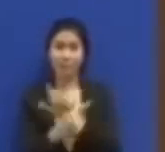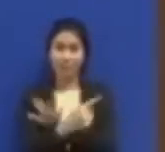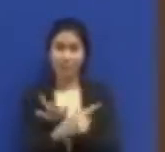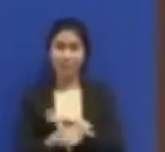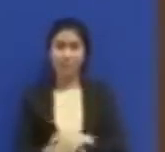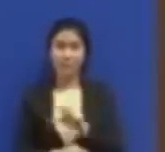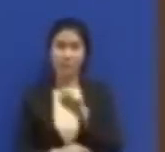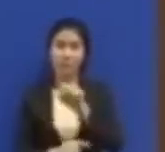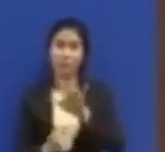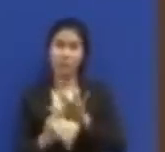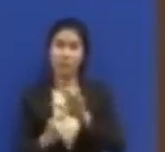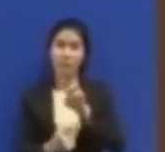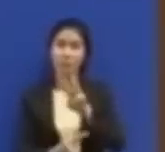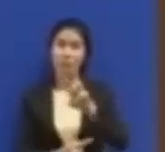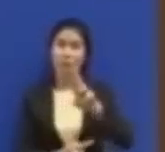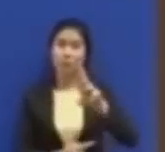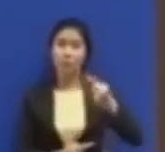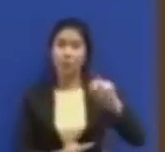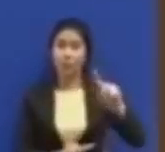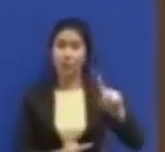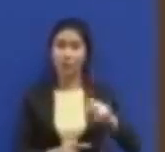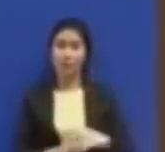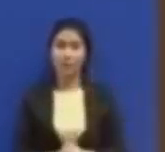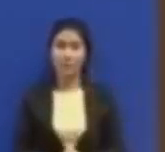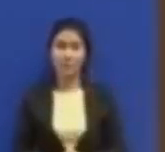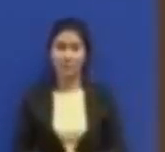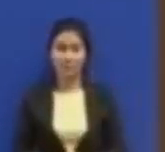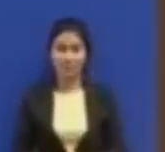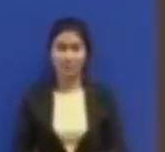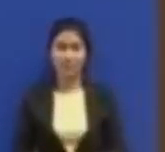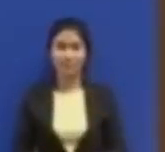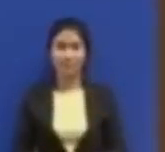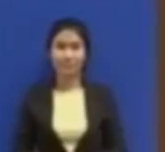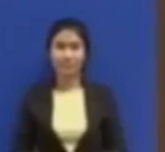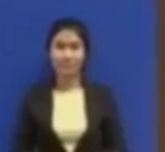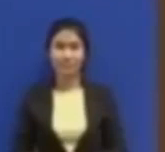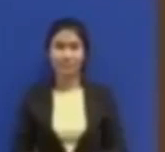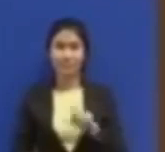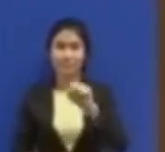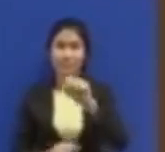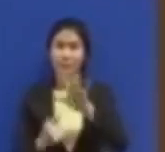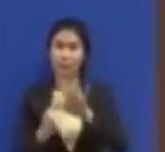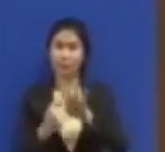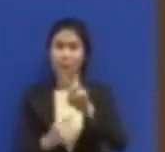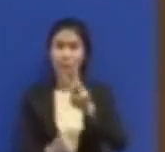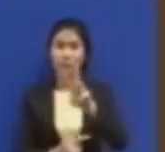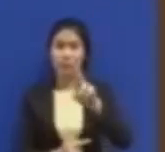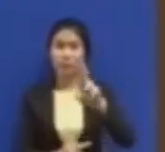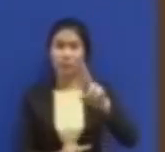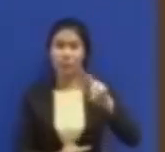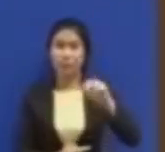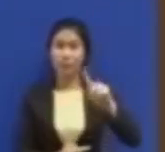รรณเลิศปัญญาเลิศ226นางสุวรรณีสิริเวช